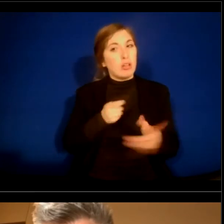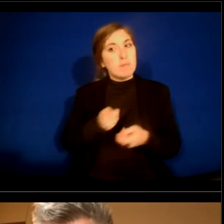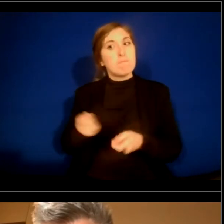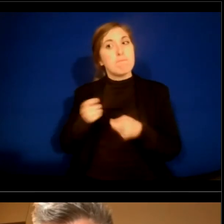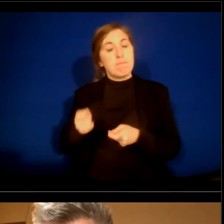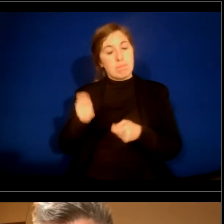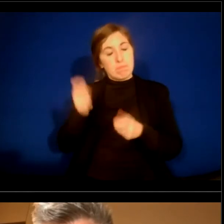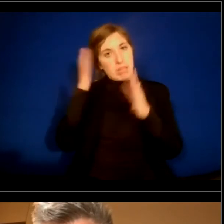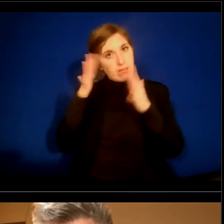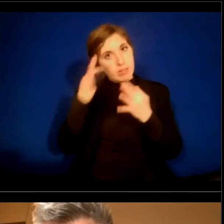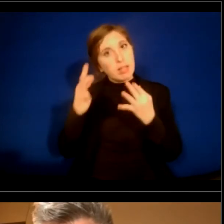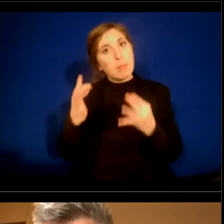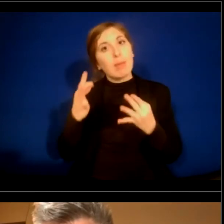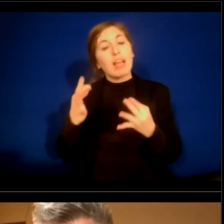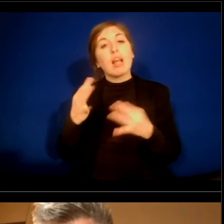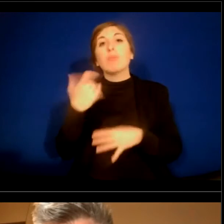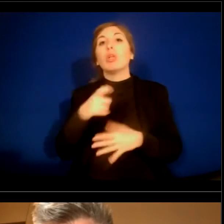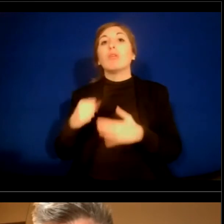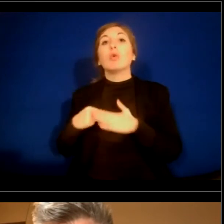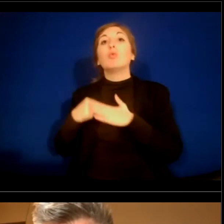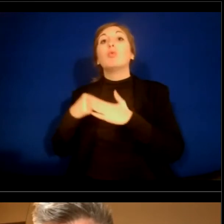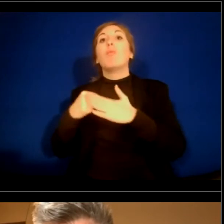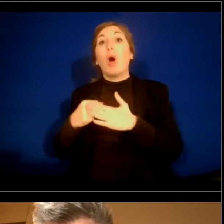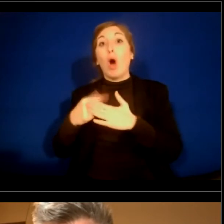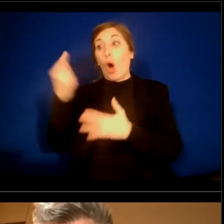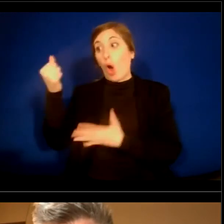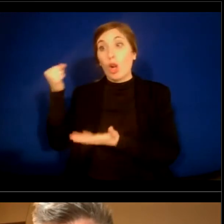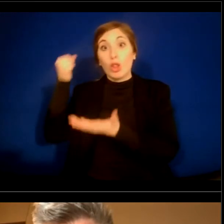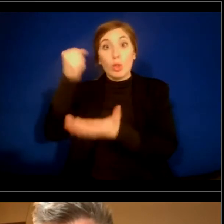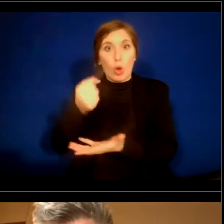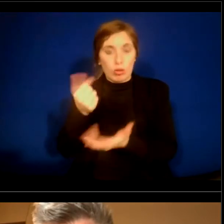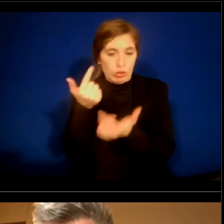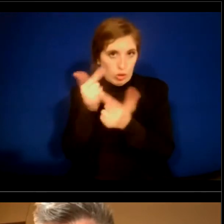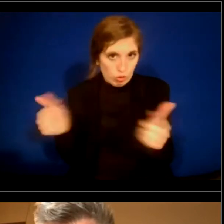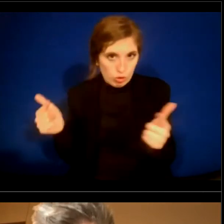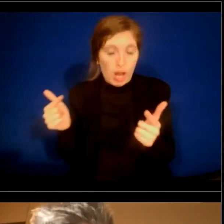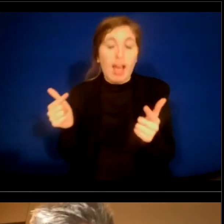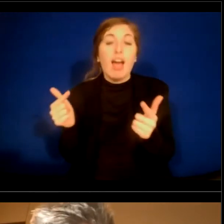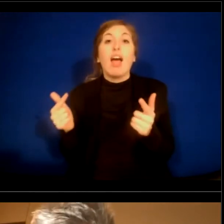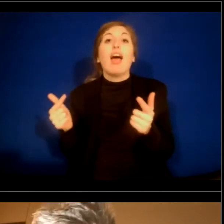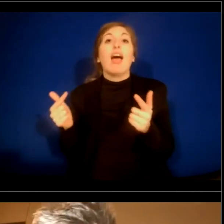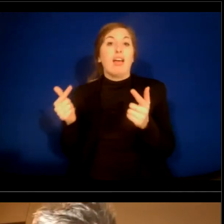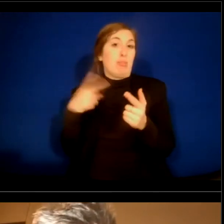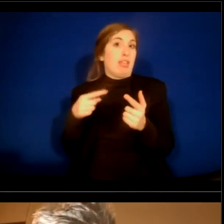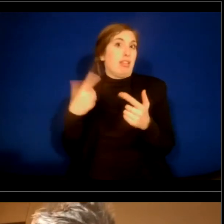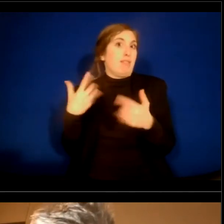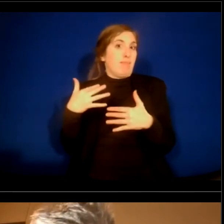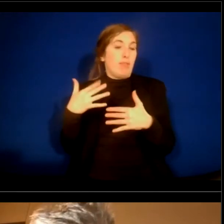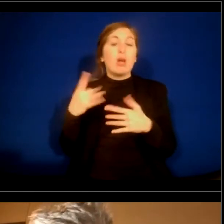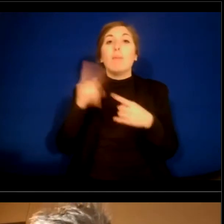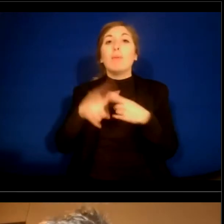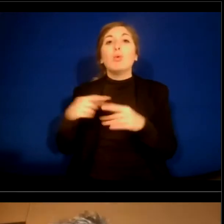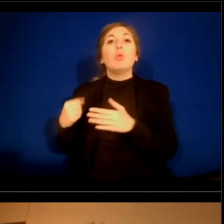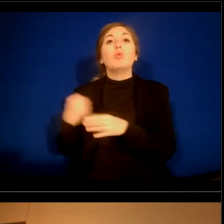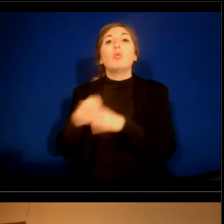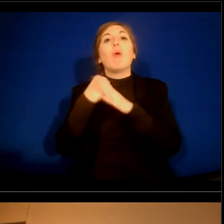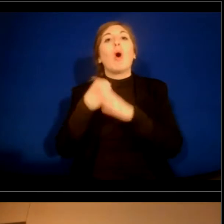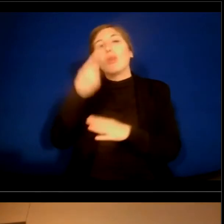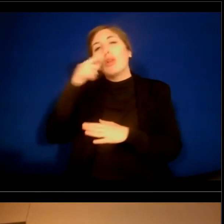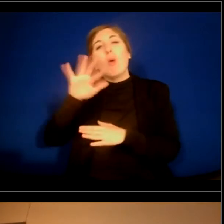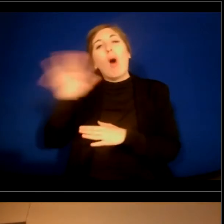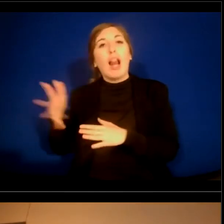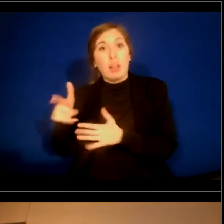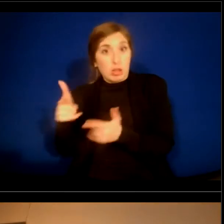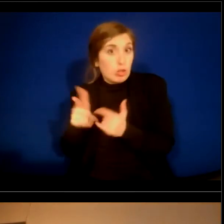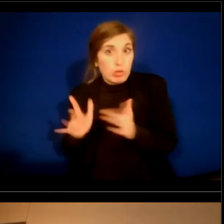supporti, non solo di natura economica, come già dicevo, che è un tema, ma anche di altra natura. Quindi c'è il carico che